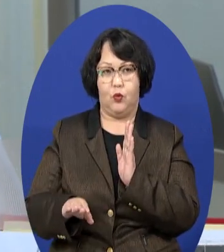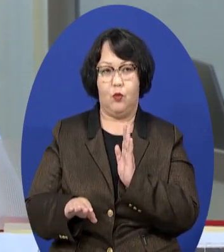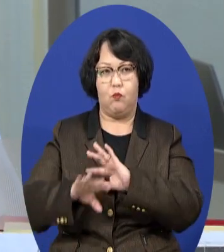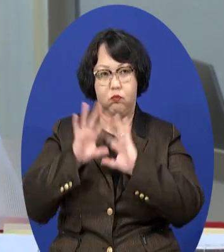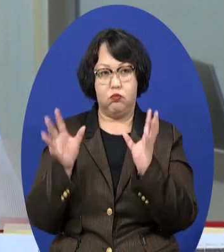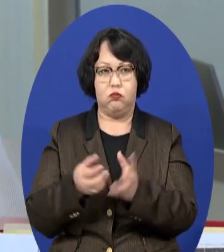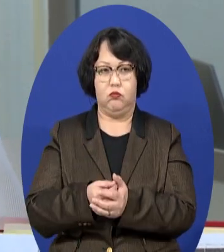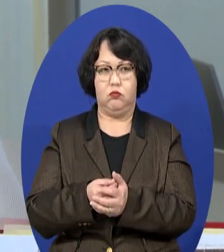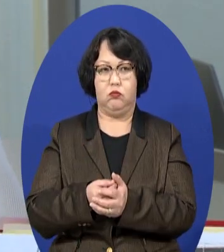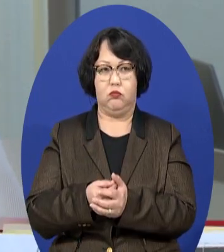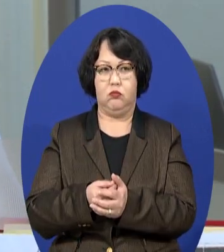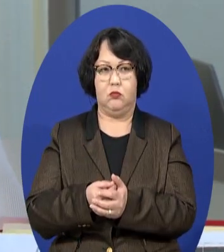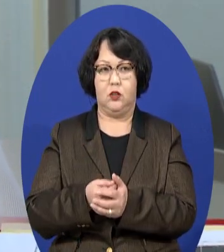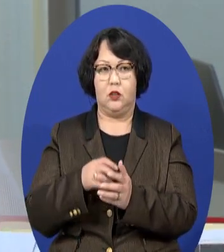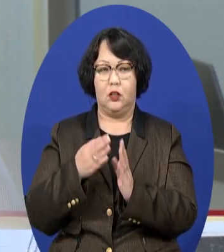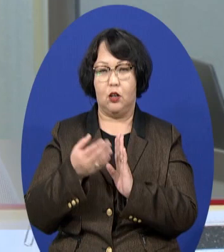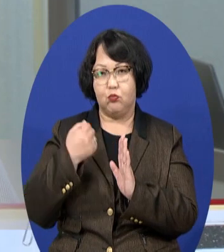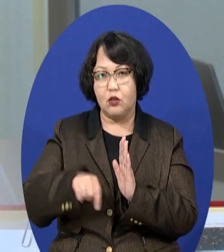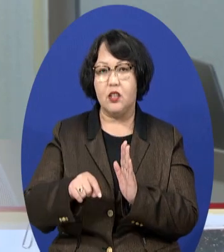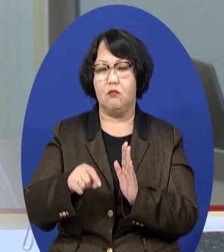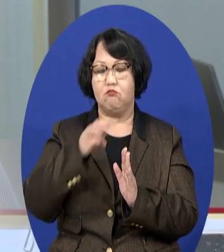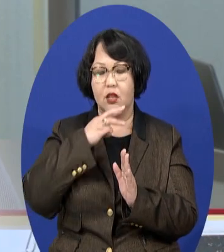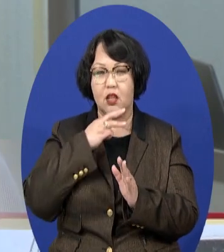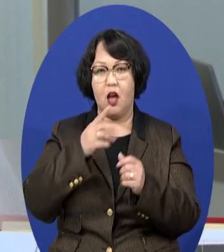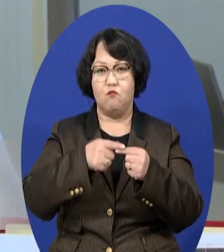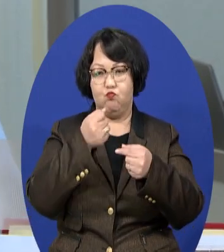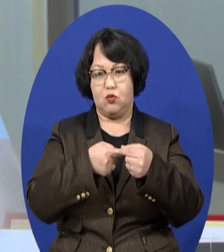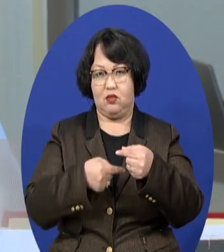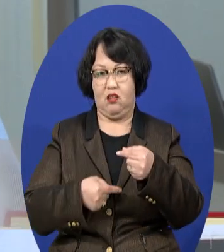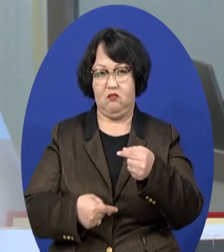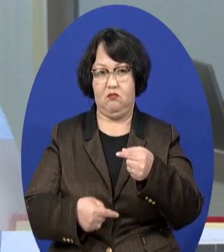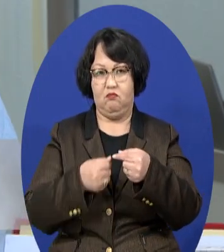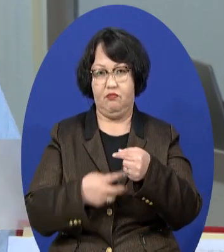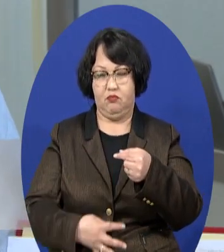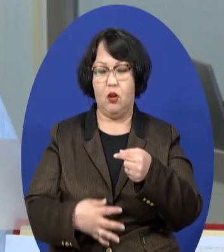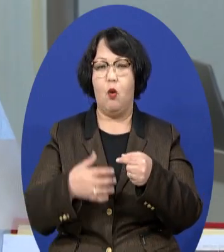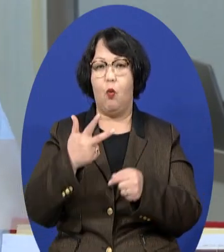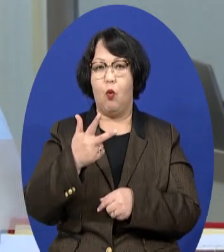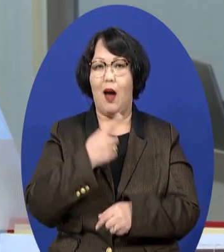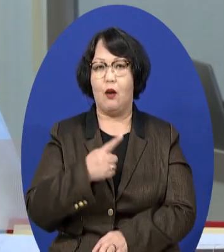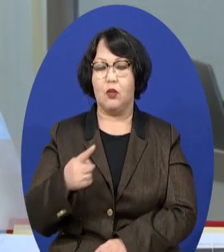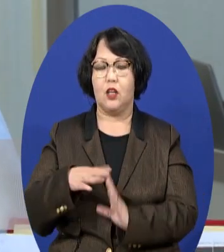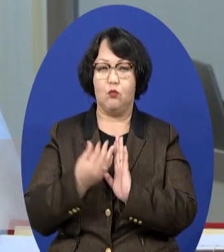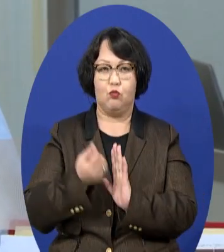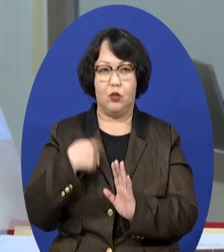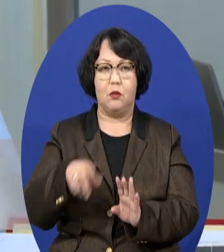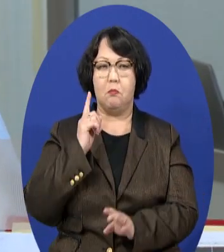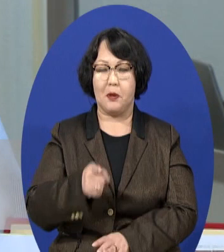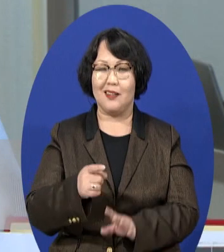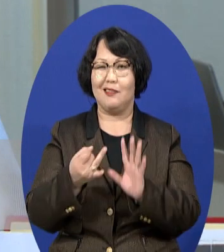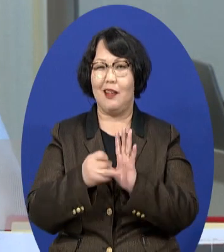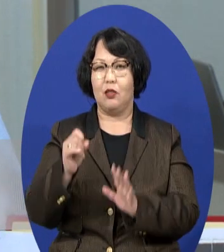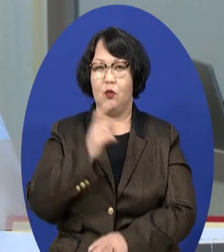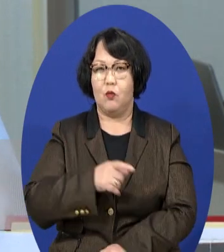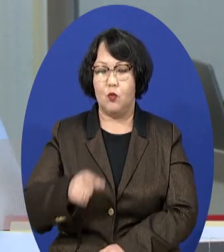нийт өрхийн бүртгэл байгаа юм а. За энэ бүртгэлийн тоогоор бол нийт 311 өрхийн 1070 хүн